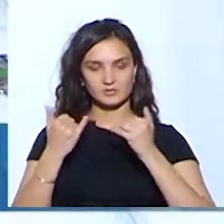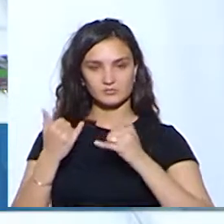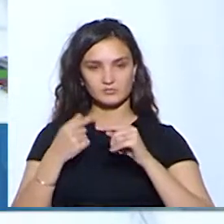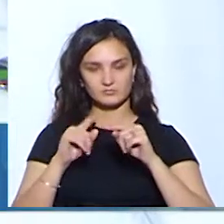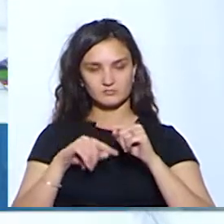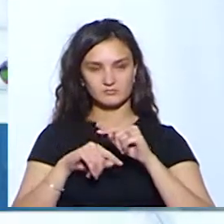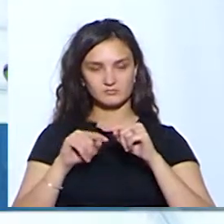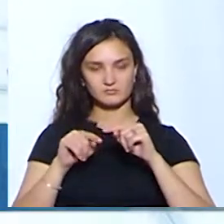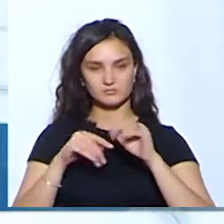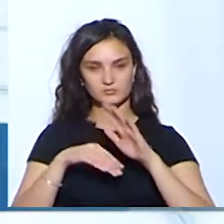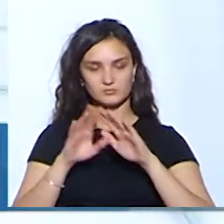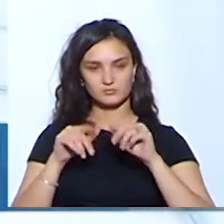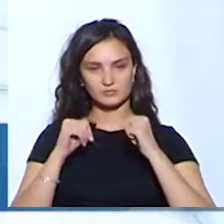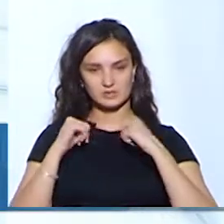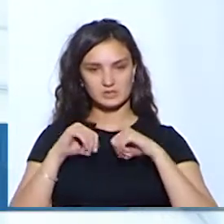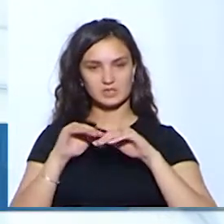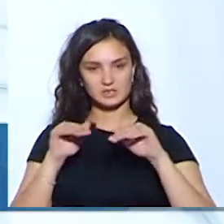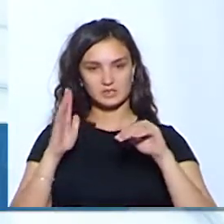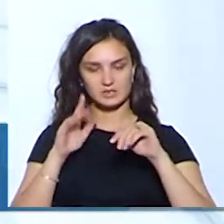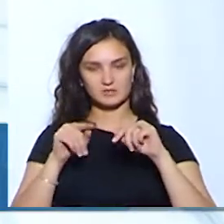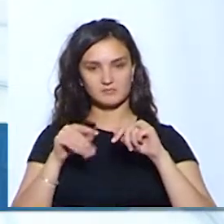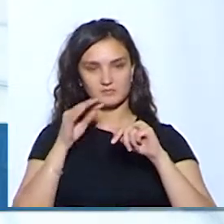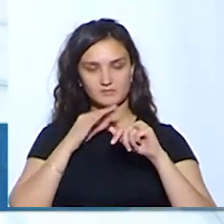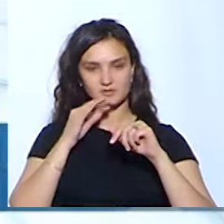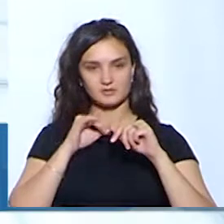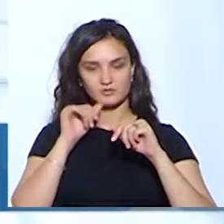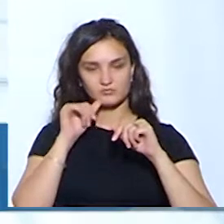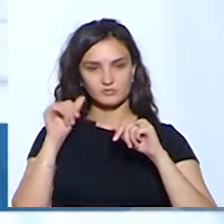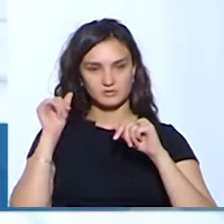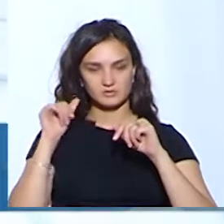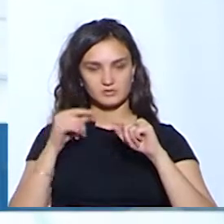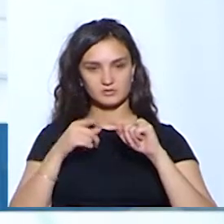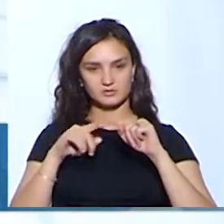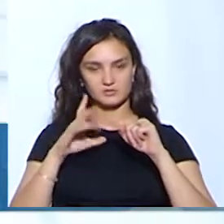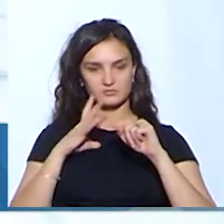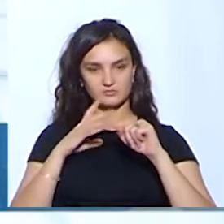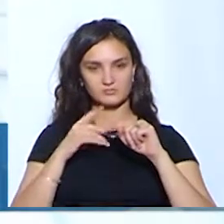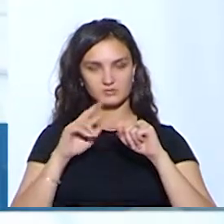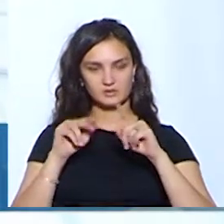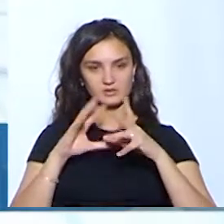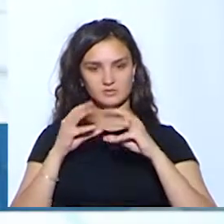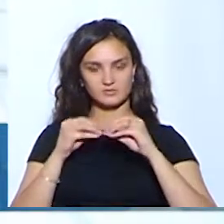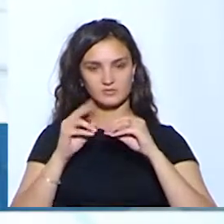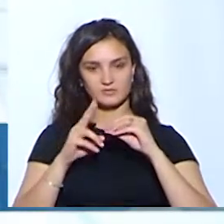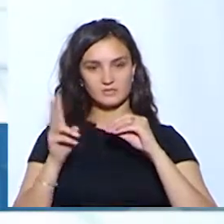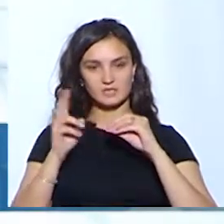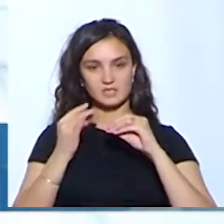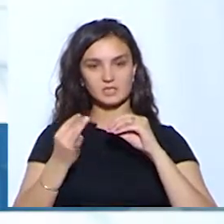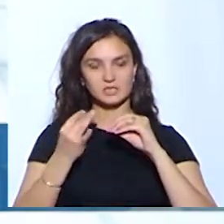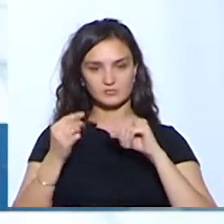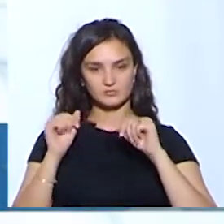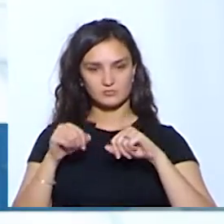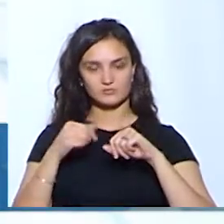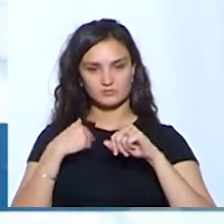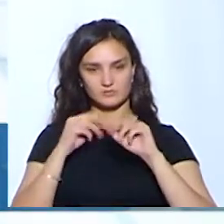თქვათ, გაცილებით უფრო წყნარი იქნება, ვიდრე შარშანდელი სეზონი იყო. და სხვა შორის, ვისაც აინტერესებს, შეუძლია